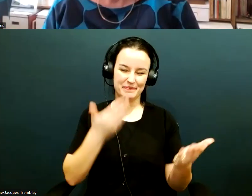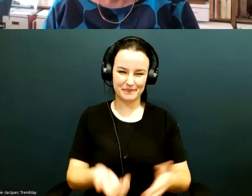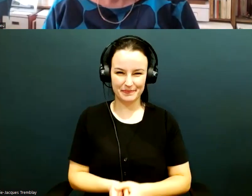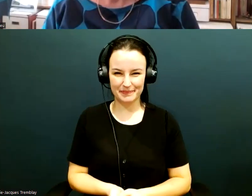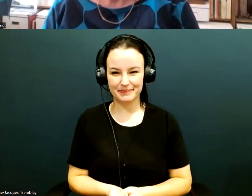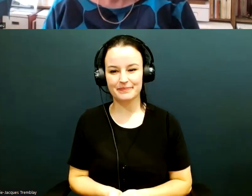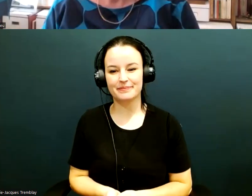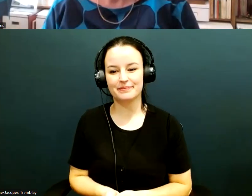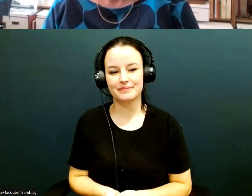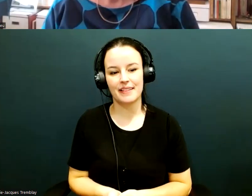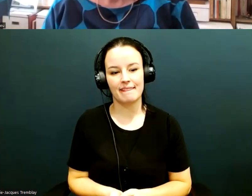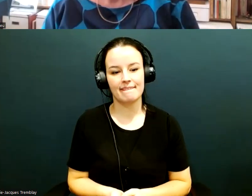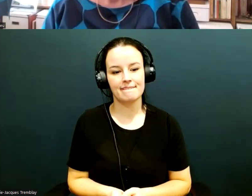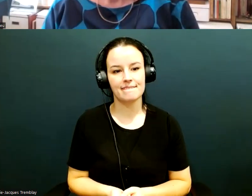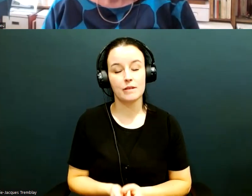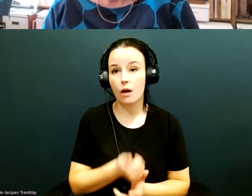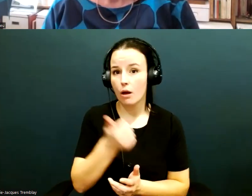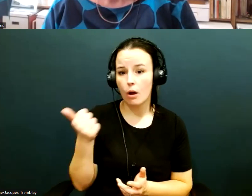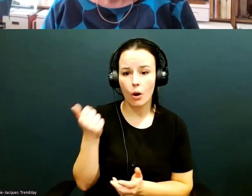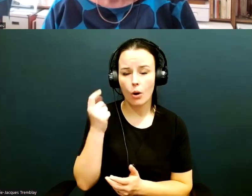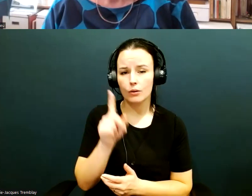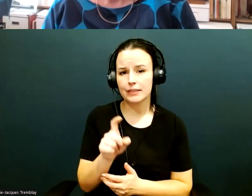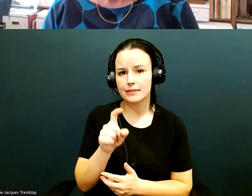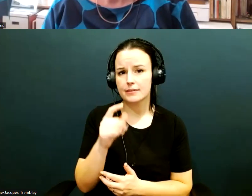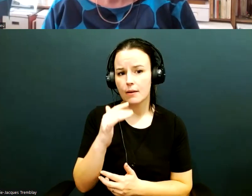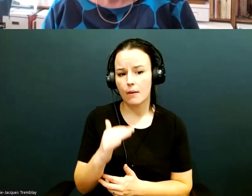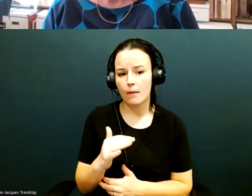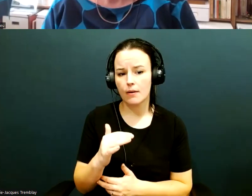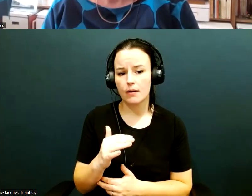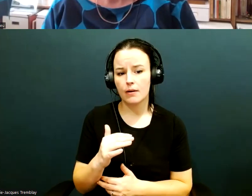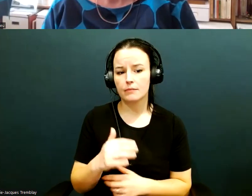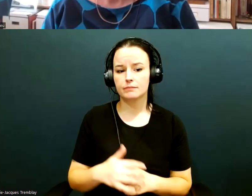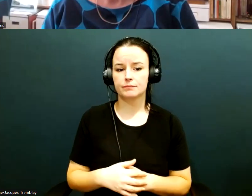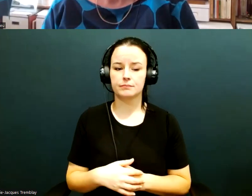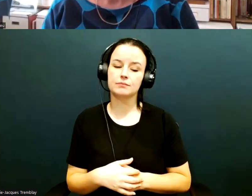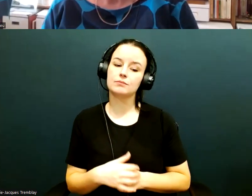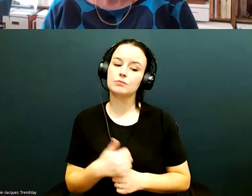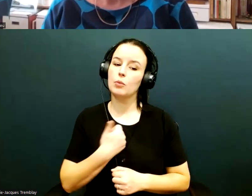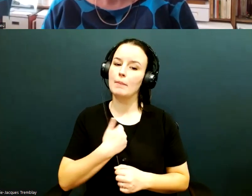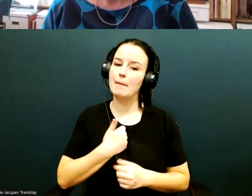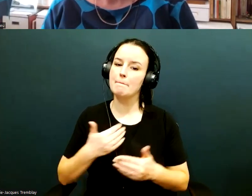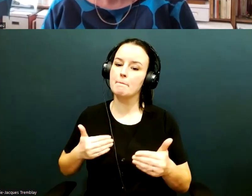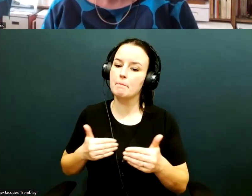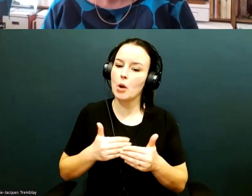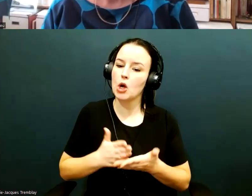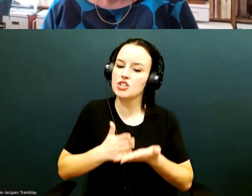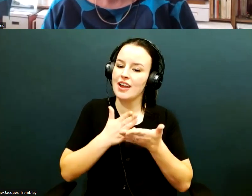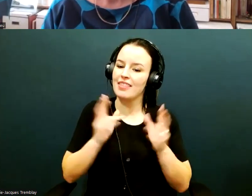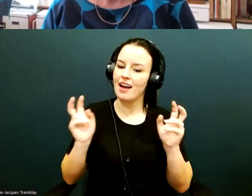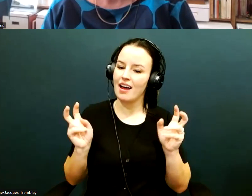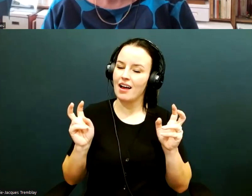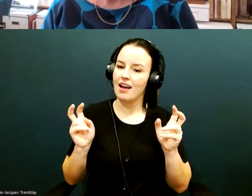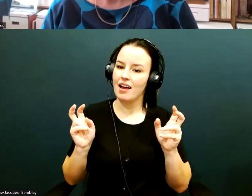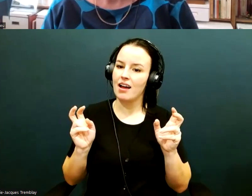Euh, Voyons voir. Je crois que nous avons une personne qui dit: en tant que personne proche aidante, je souhaite faire la promotion de votre programme